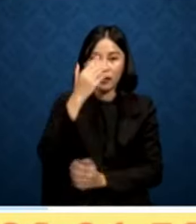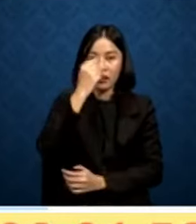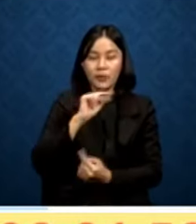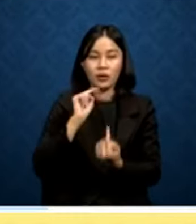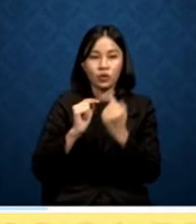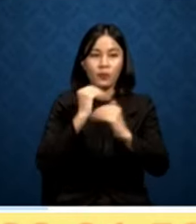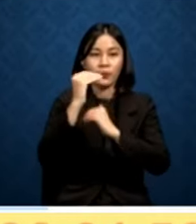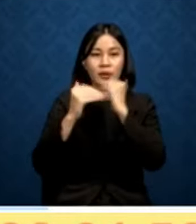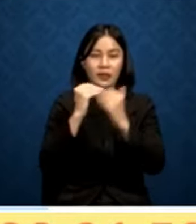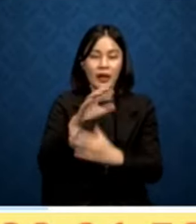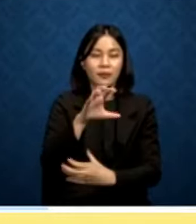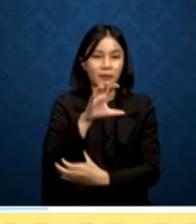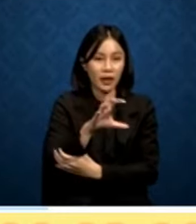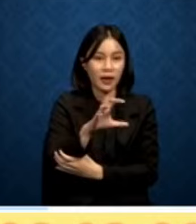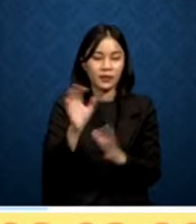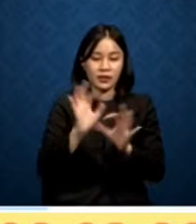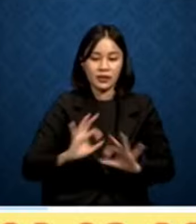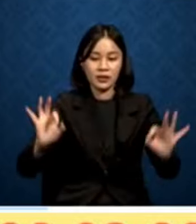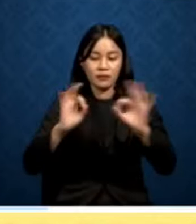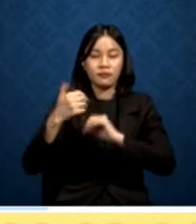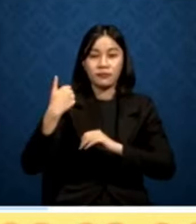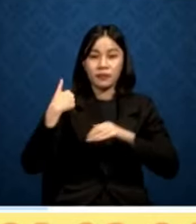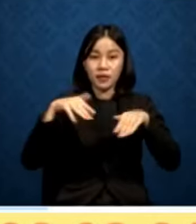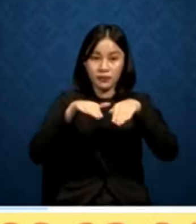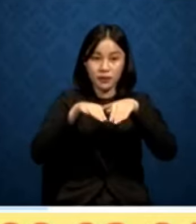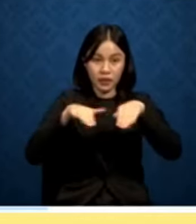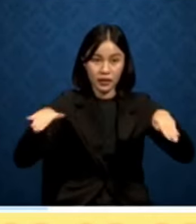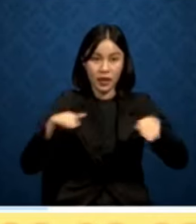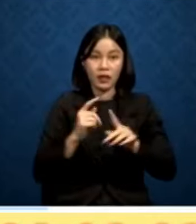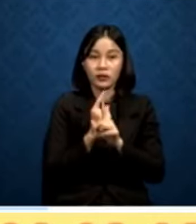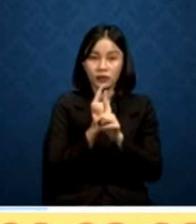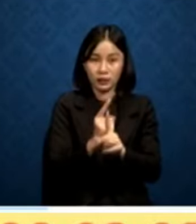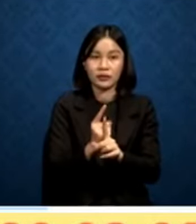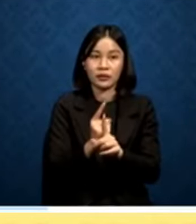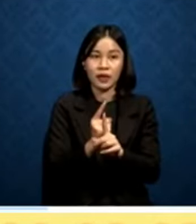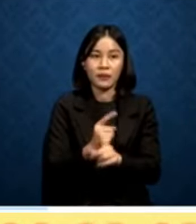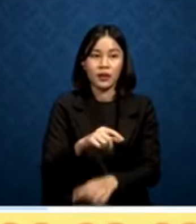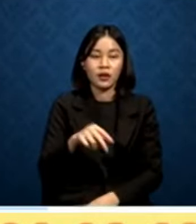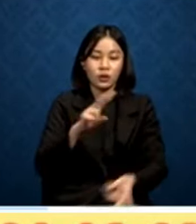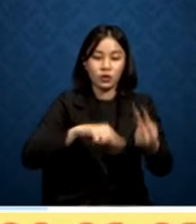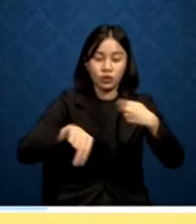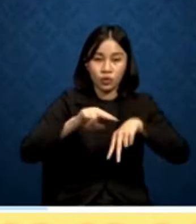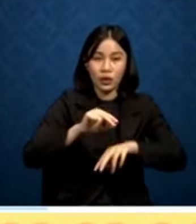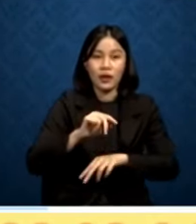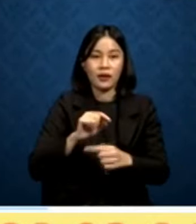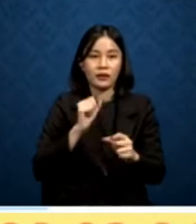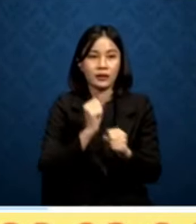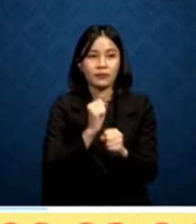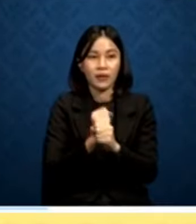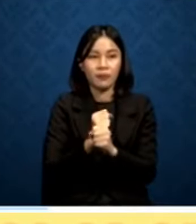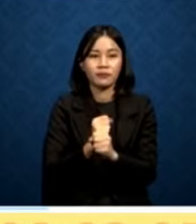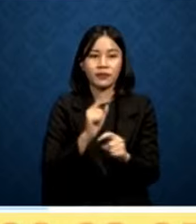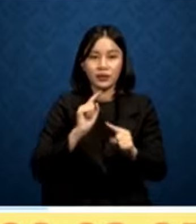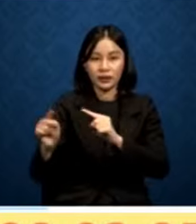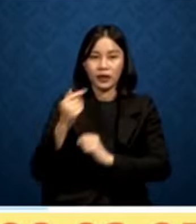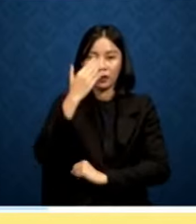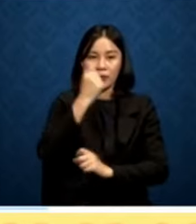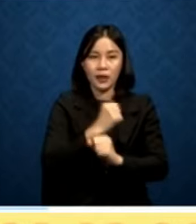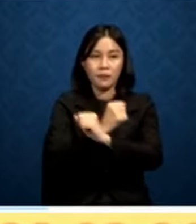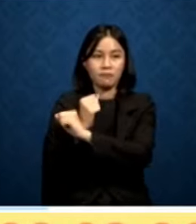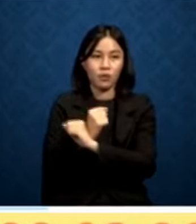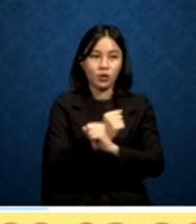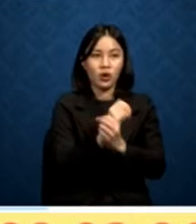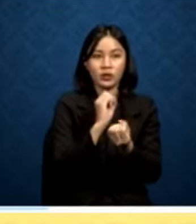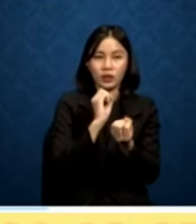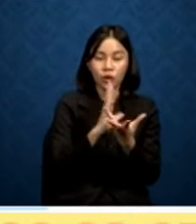ทธภาใการใช้บัครัโยเฉพาะต้องมี มตถการ cioè2 parle dismissูแลการเมธรกิจเพื่อเป็กป้องกความสายห